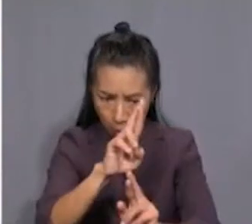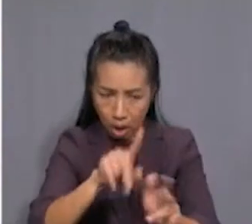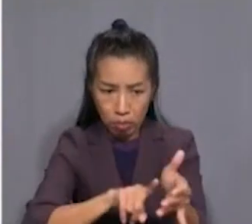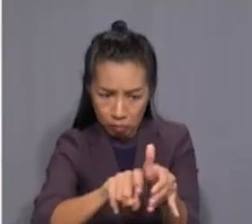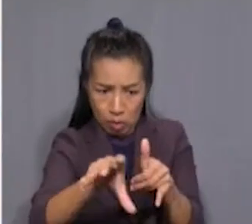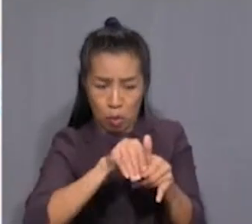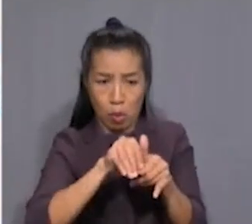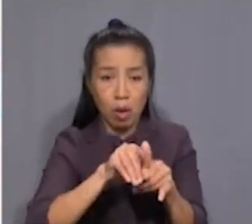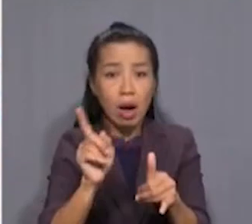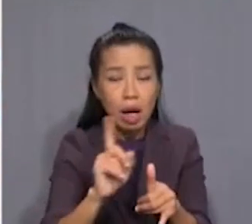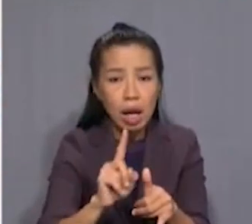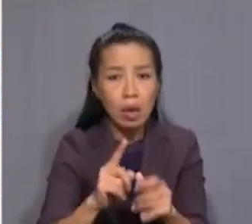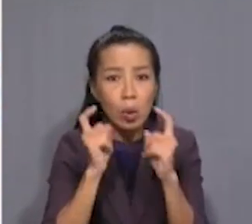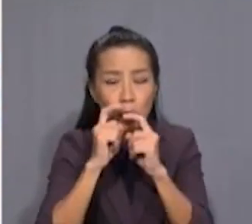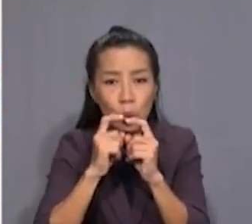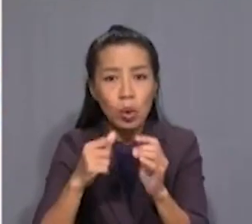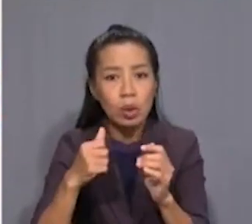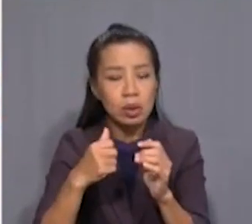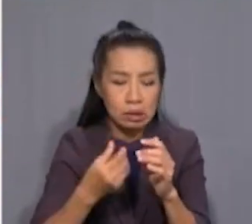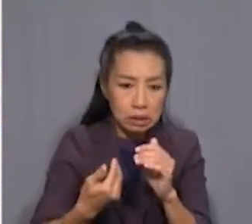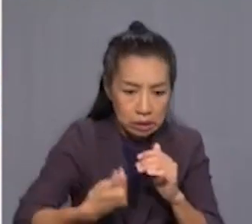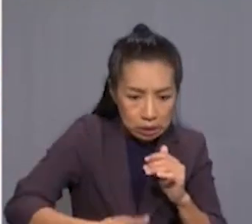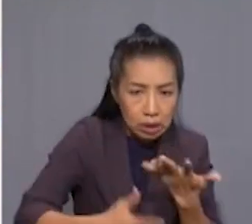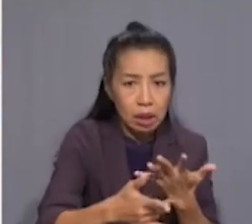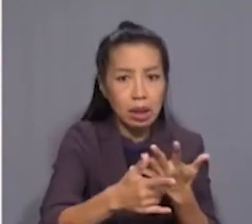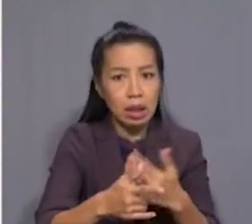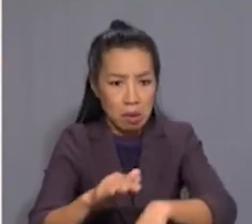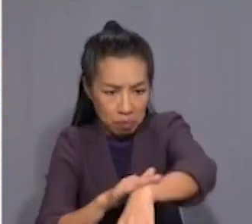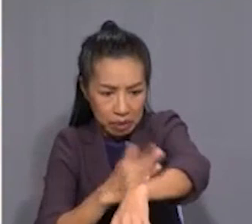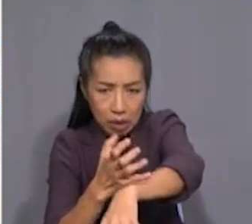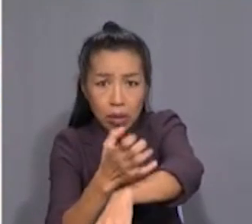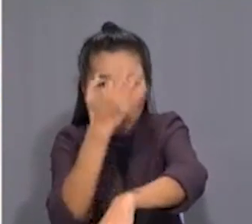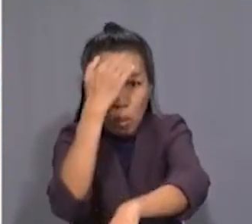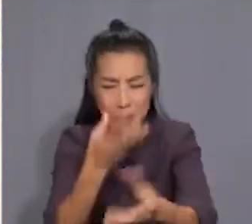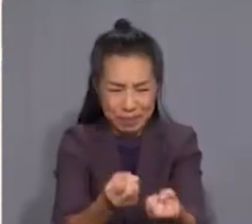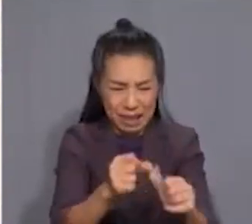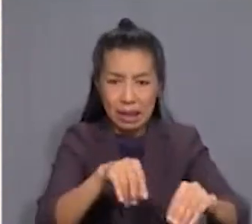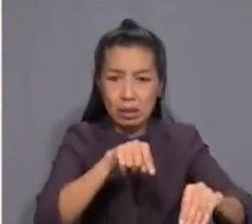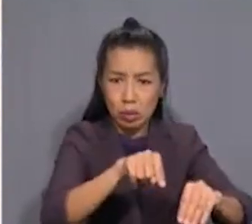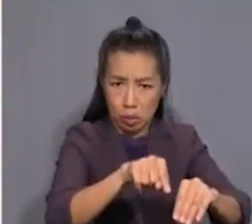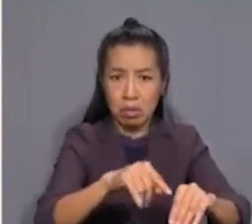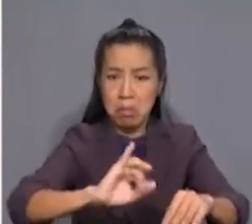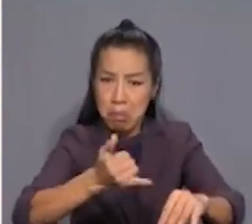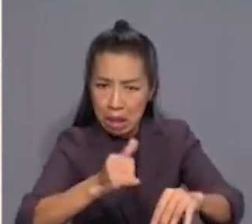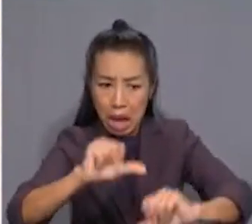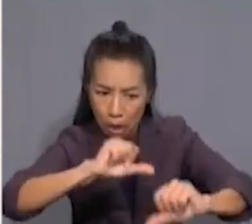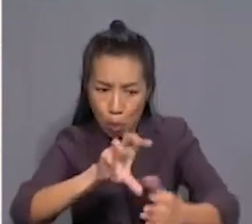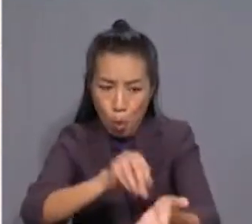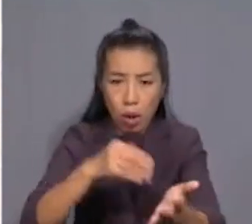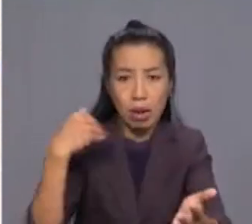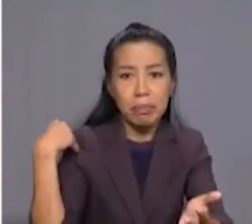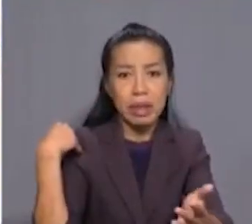เสี่ยงต่อการติดเชื้อโรคฉี่หนูโรคผิวหนังเนื่องจากว่าโคลนเนี่ยมีฤทธิ์เป็นด่างสูงและอาจจะมีสารเคมีตกค้าง